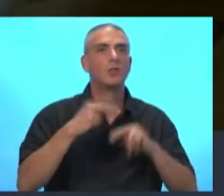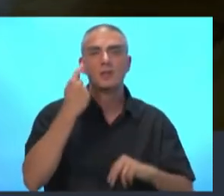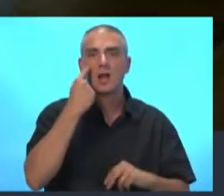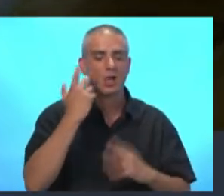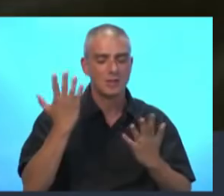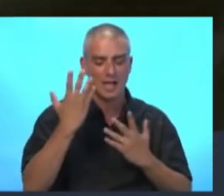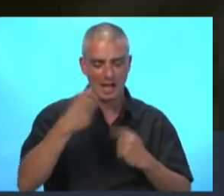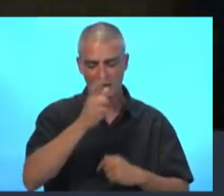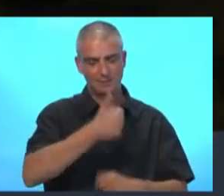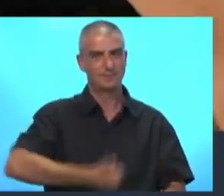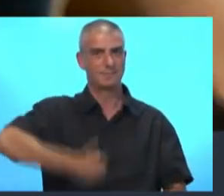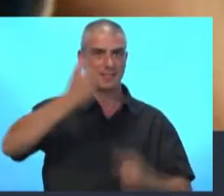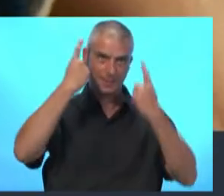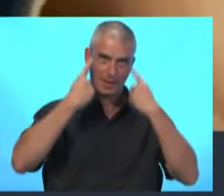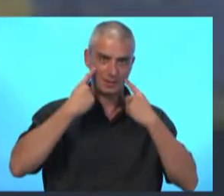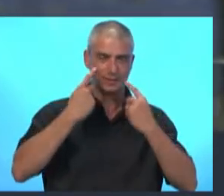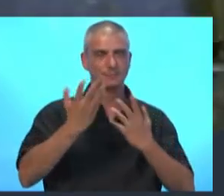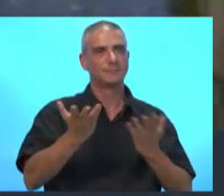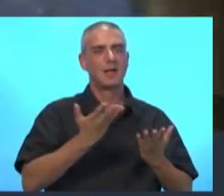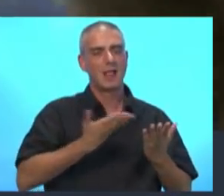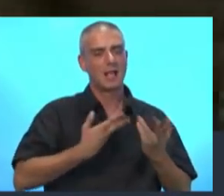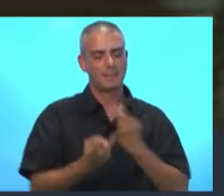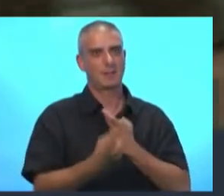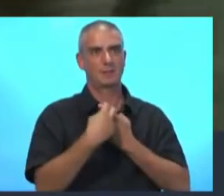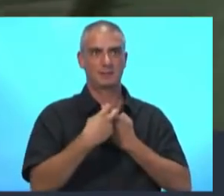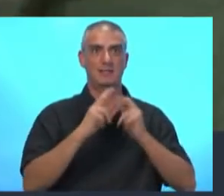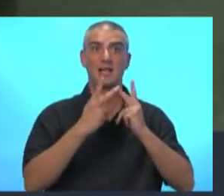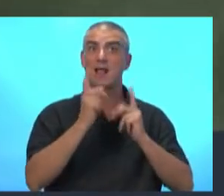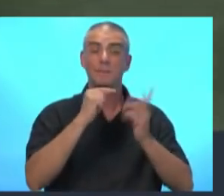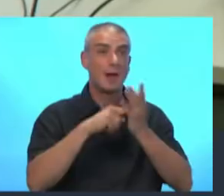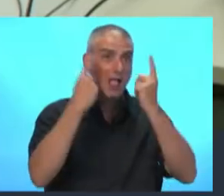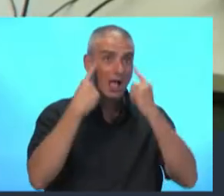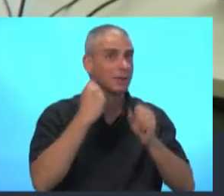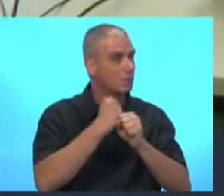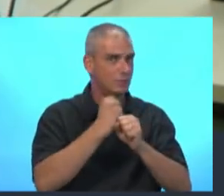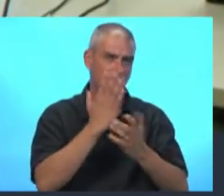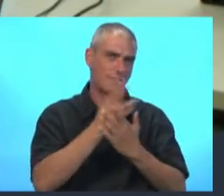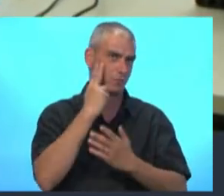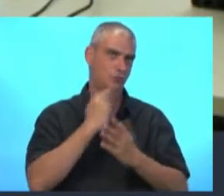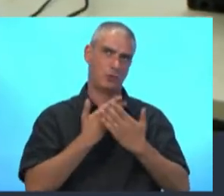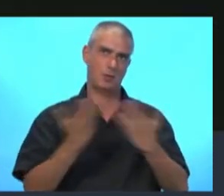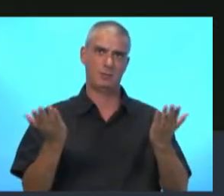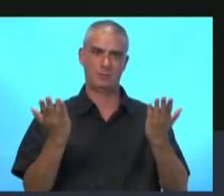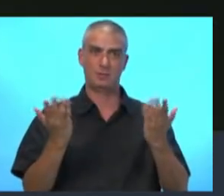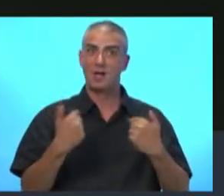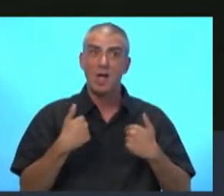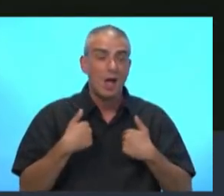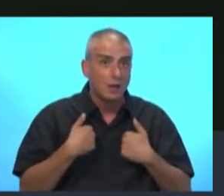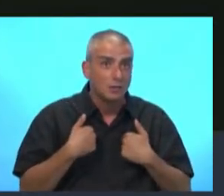יסכילו הנהגה החרדית לקבלם בקהילה. כי החרדים העובדים כבר לא מתביישים. אני